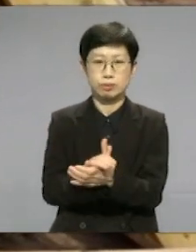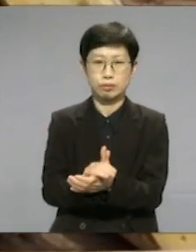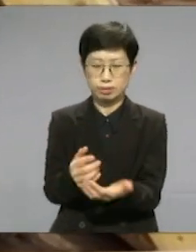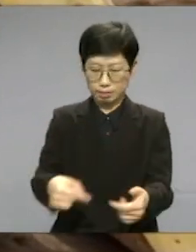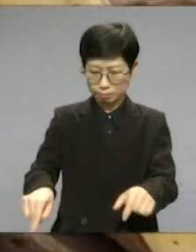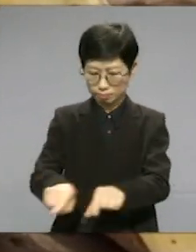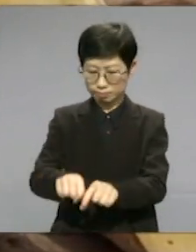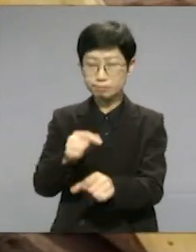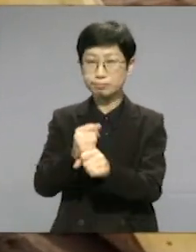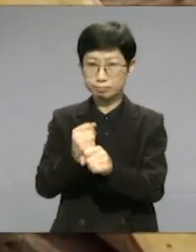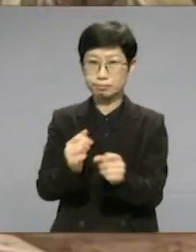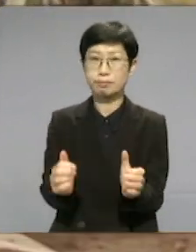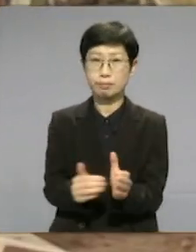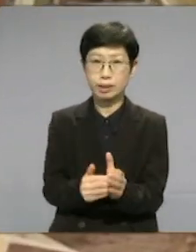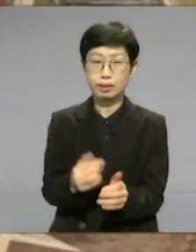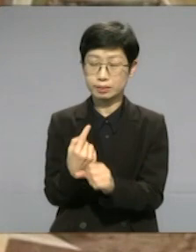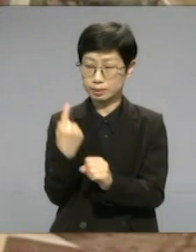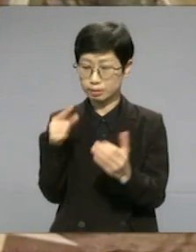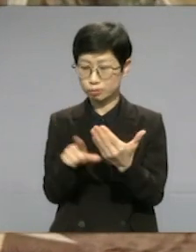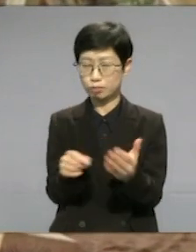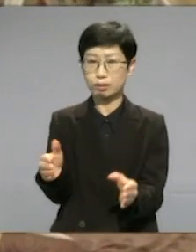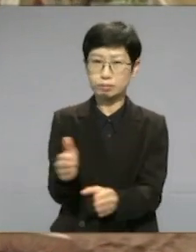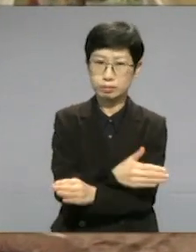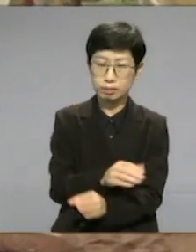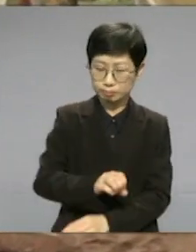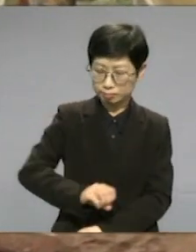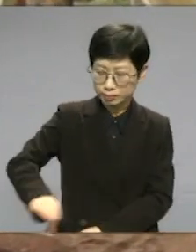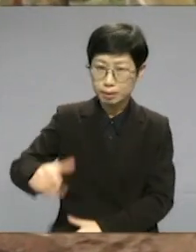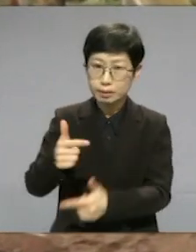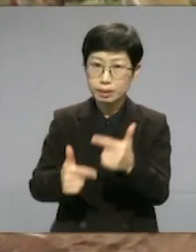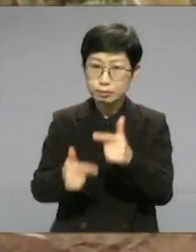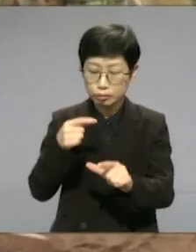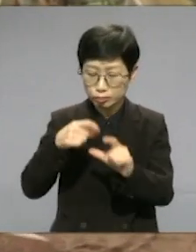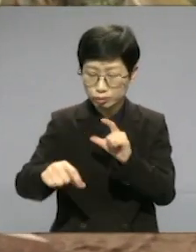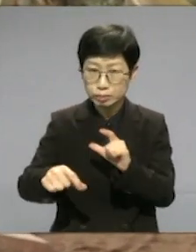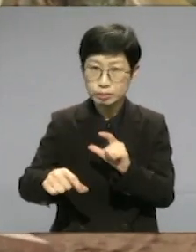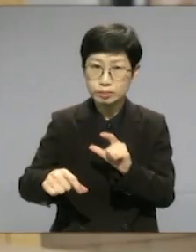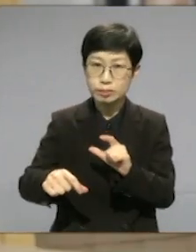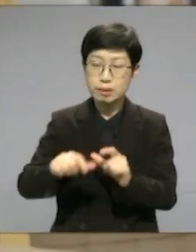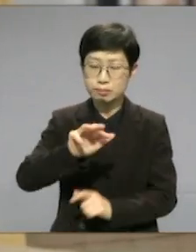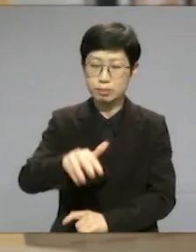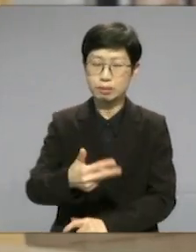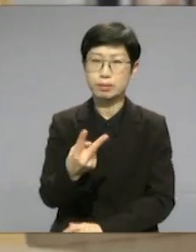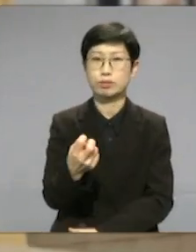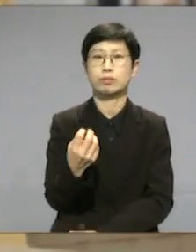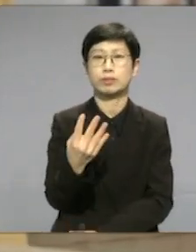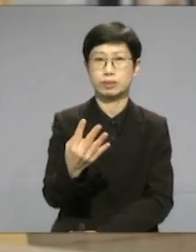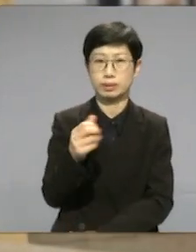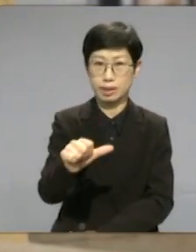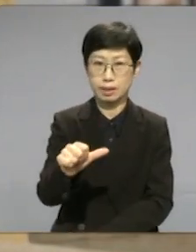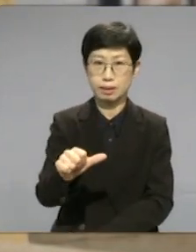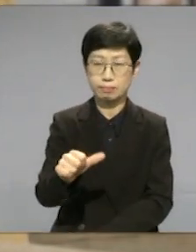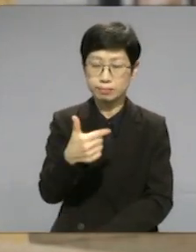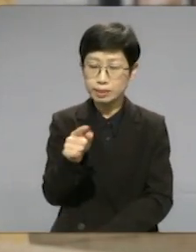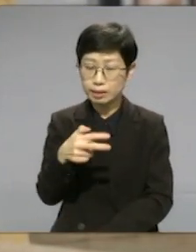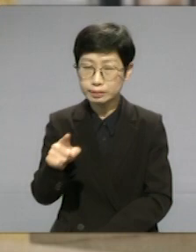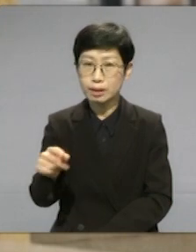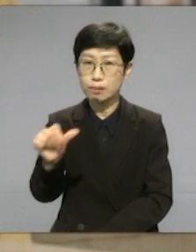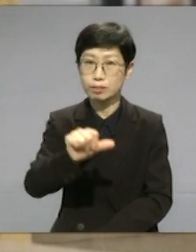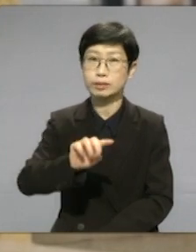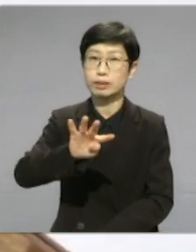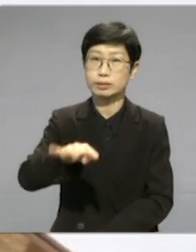만든 작품인데요. 작년 9월부터 버려진 나무 조각 825개와 나사 5,400개를